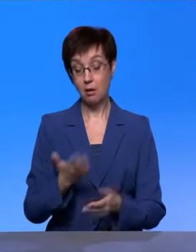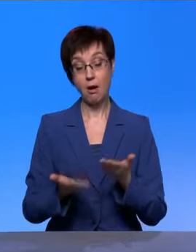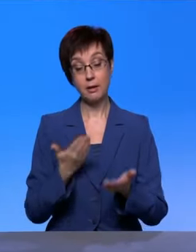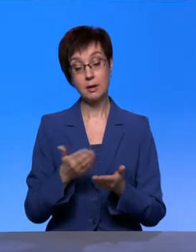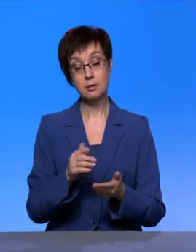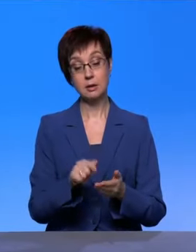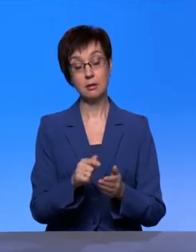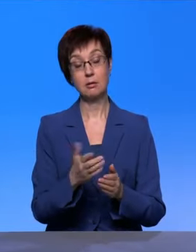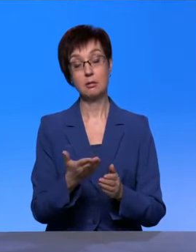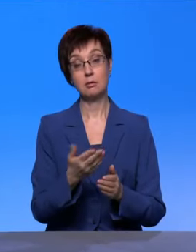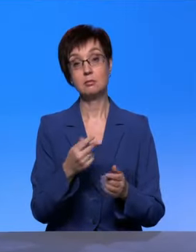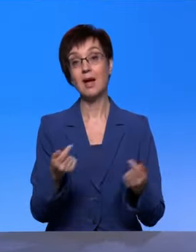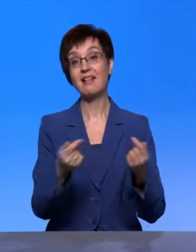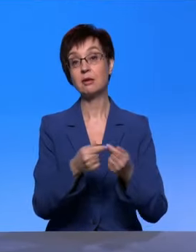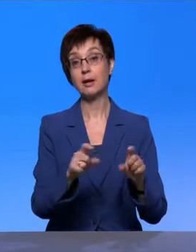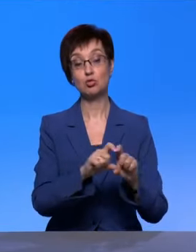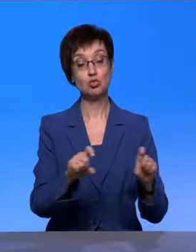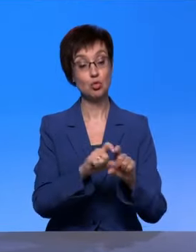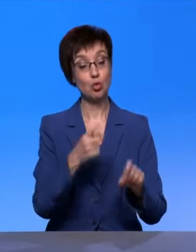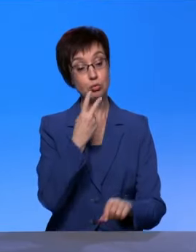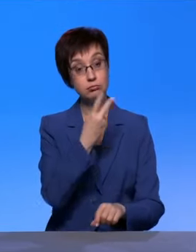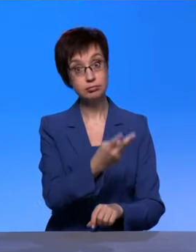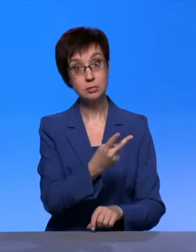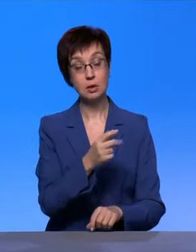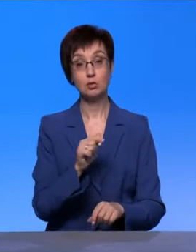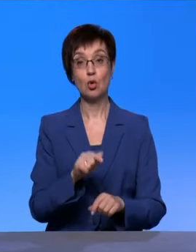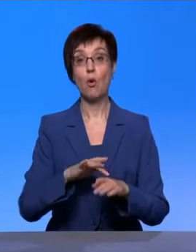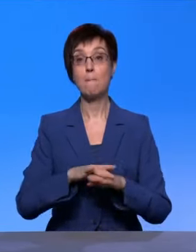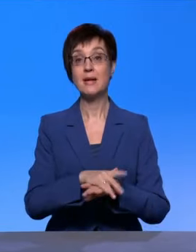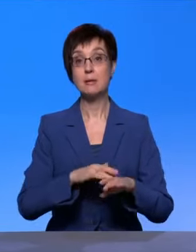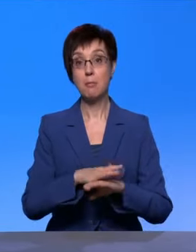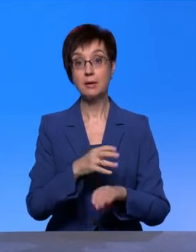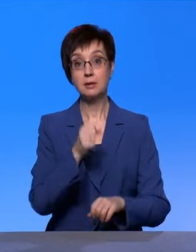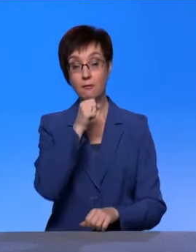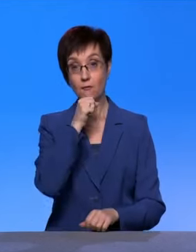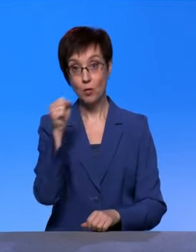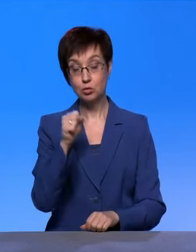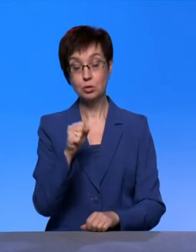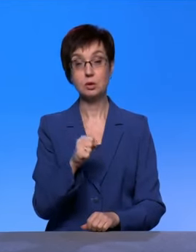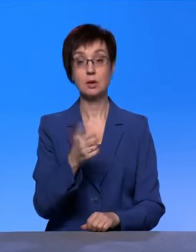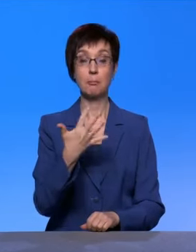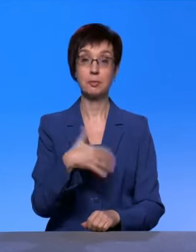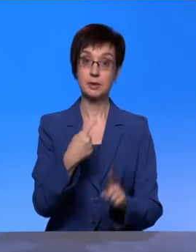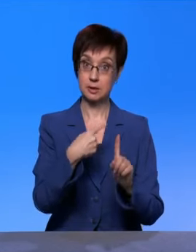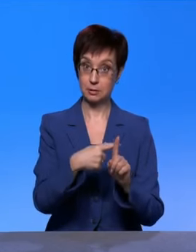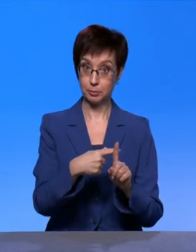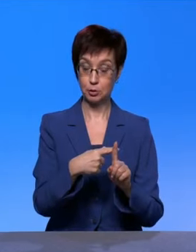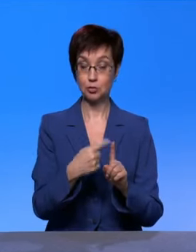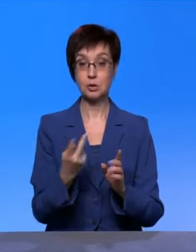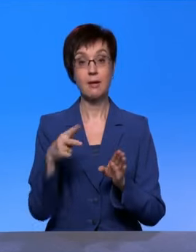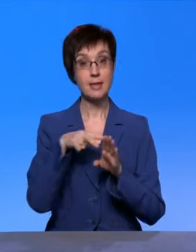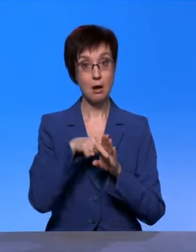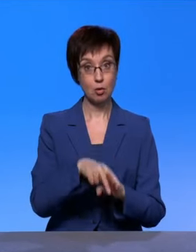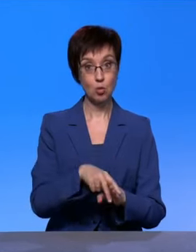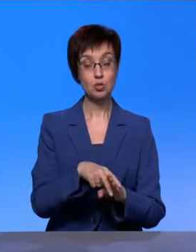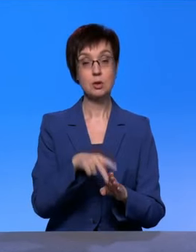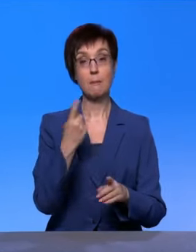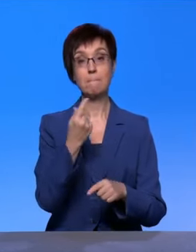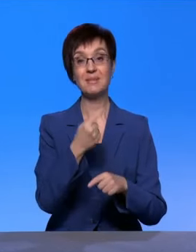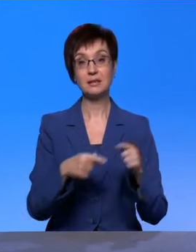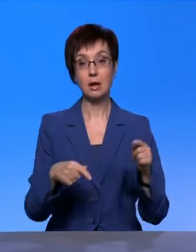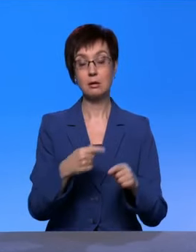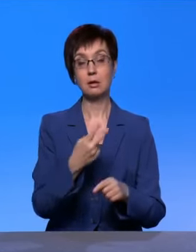то математик в возрасте 50+, при всем уважении, с нагрузкой 1,5-2 ставки, это сейчас практически